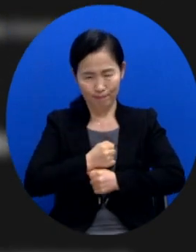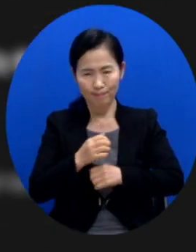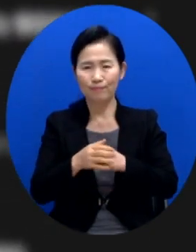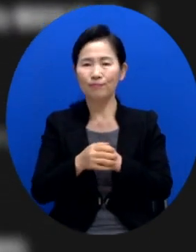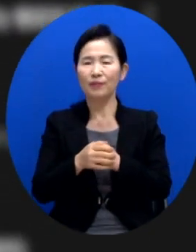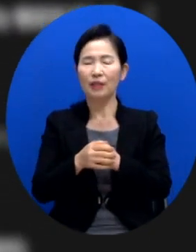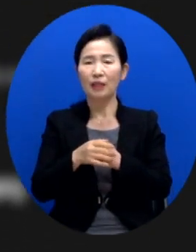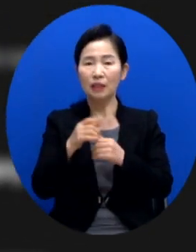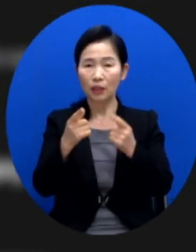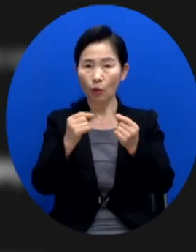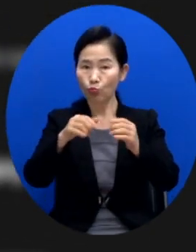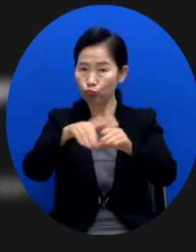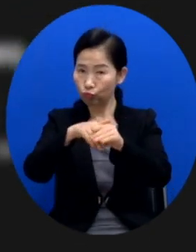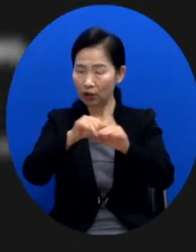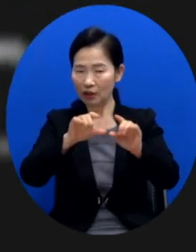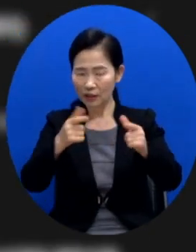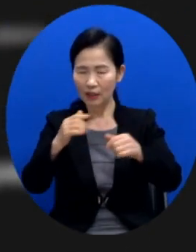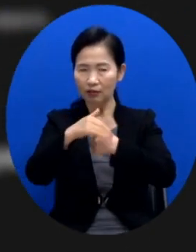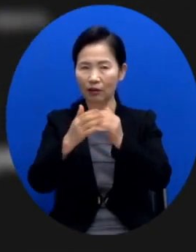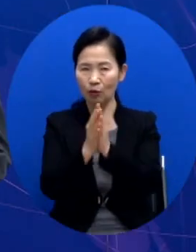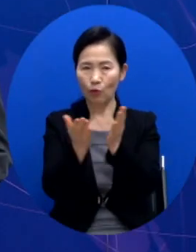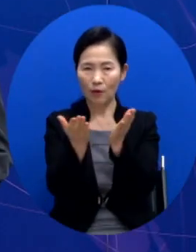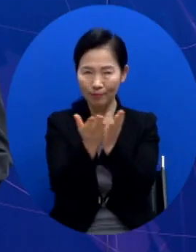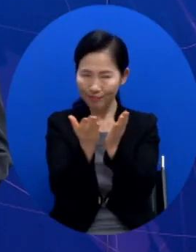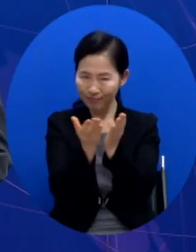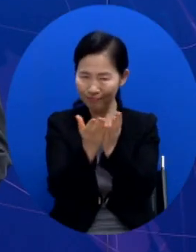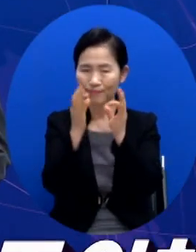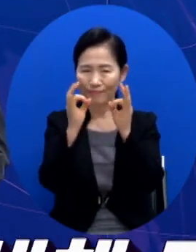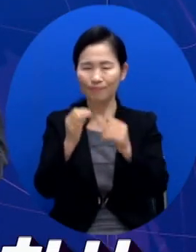대해 성경적 관점에서 살펴봤습니다.